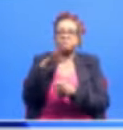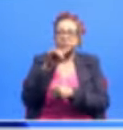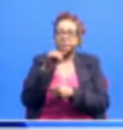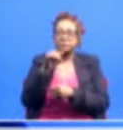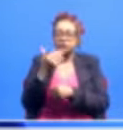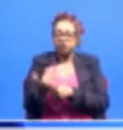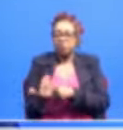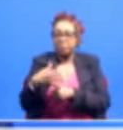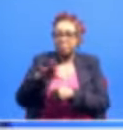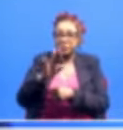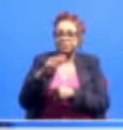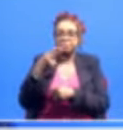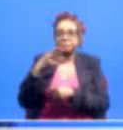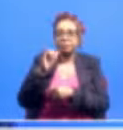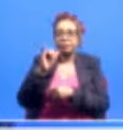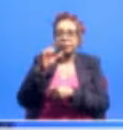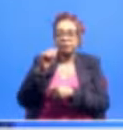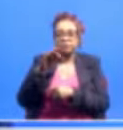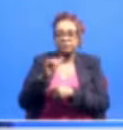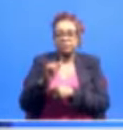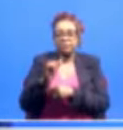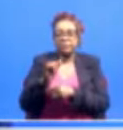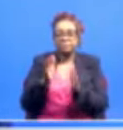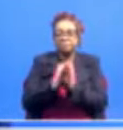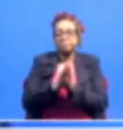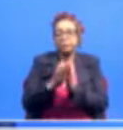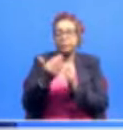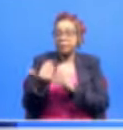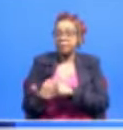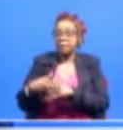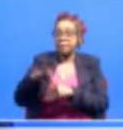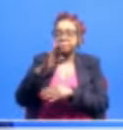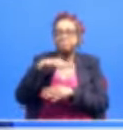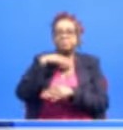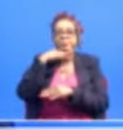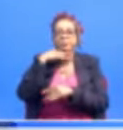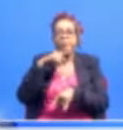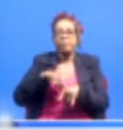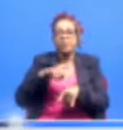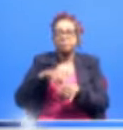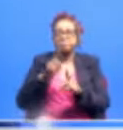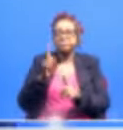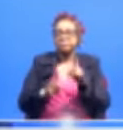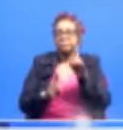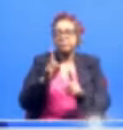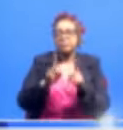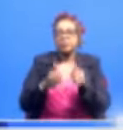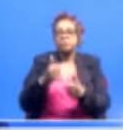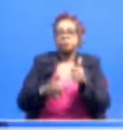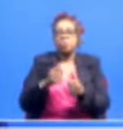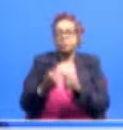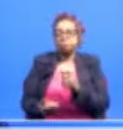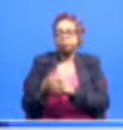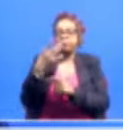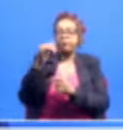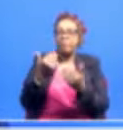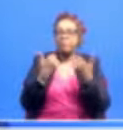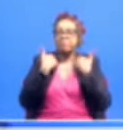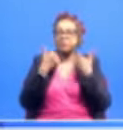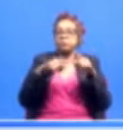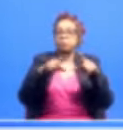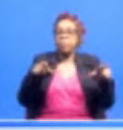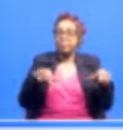2. Hilda Mihikizo na mwanawe waliaga dunia kufuatia mkasa wa moto uliozuka kutoka chumba cha kulala. Wakati wa tukio hilo,